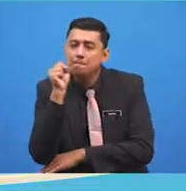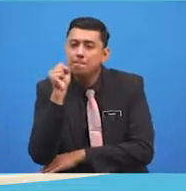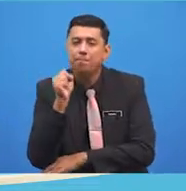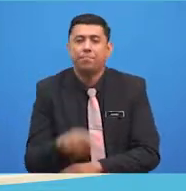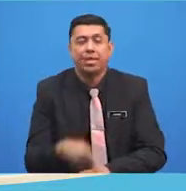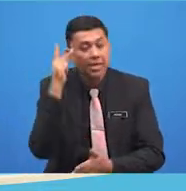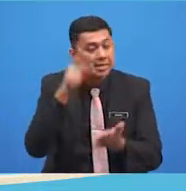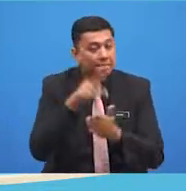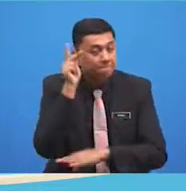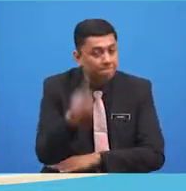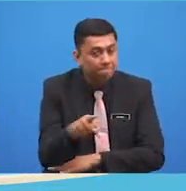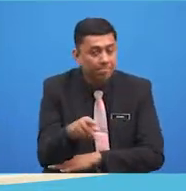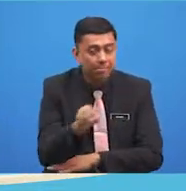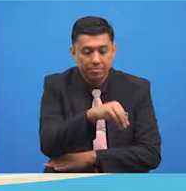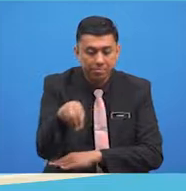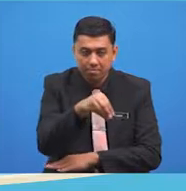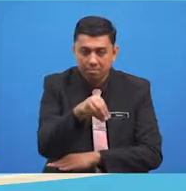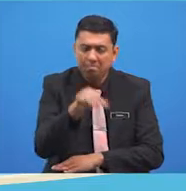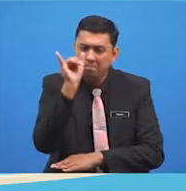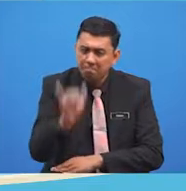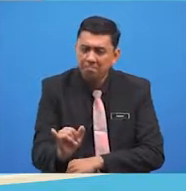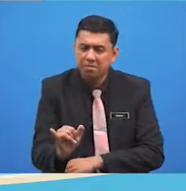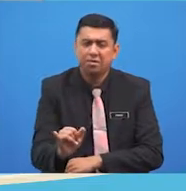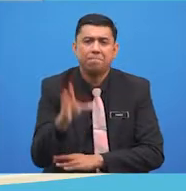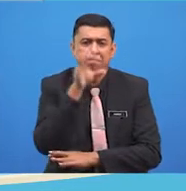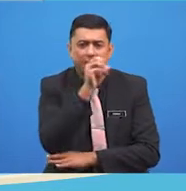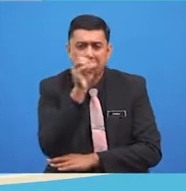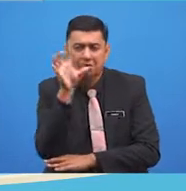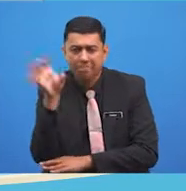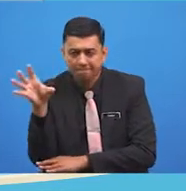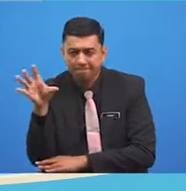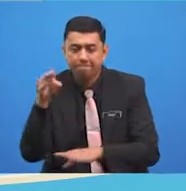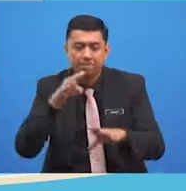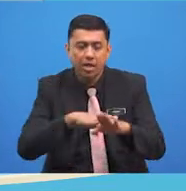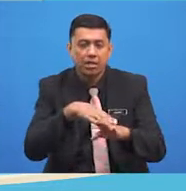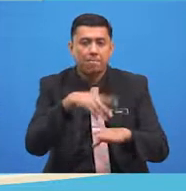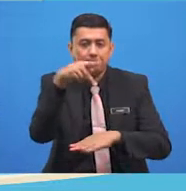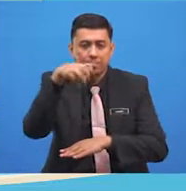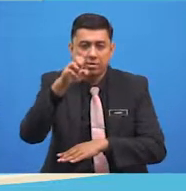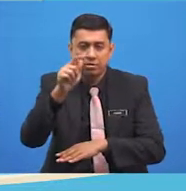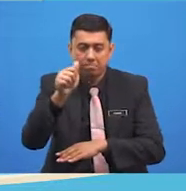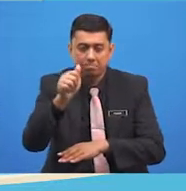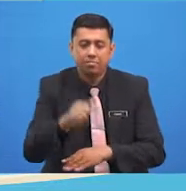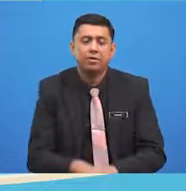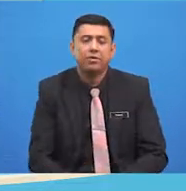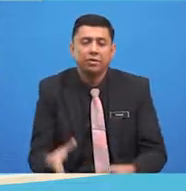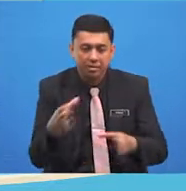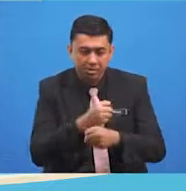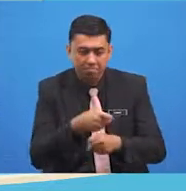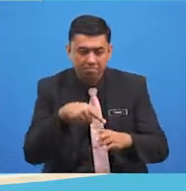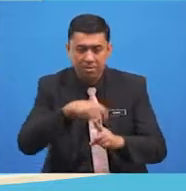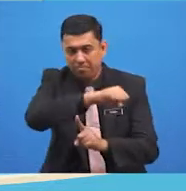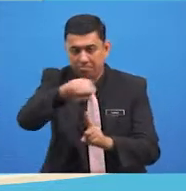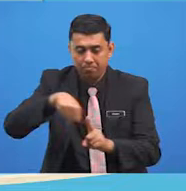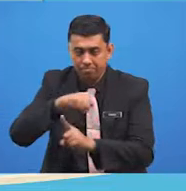boleh mengenal pasti taburan lokasi yang berkelip-kelip pada peta. Arang batu terdapat di